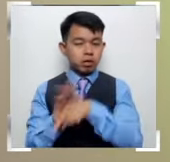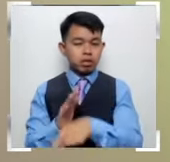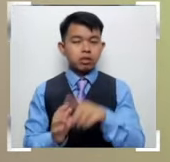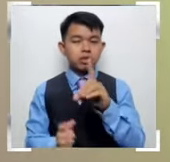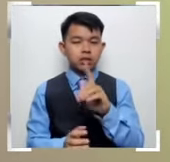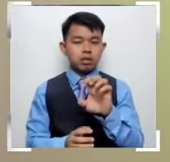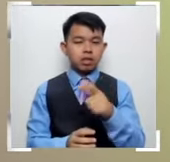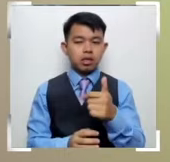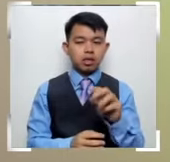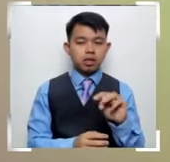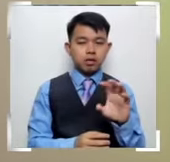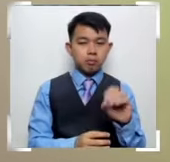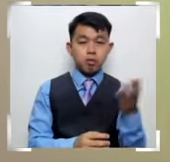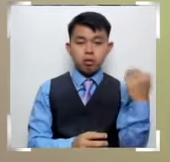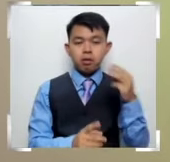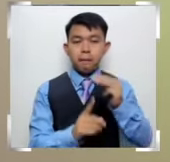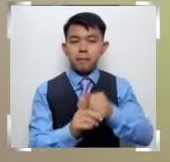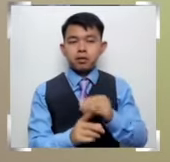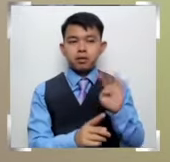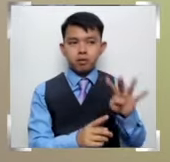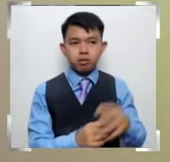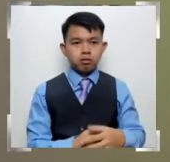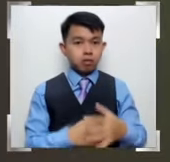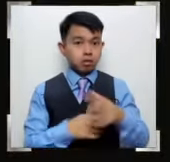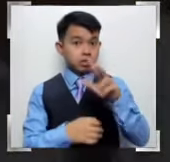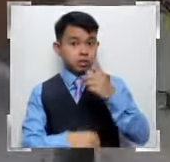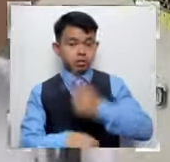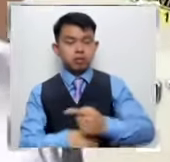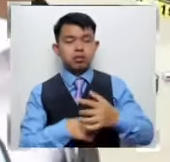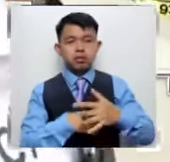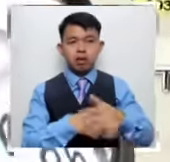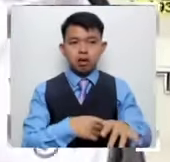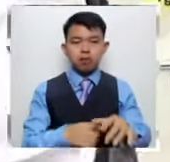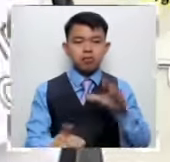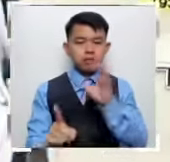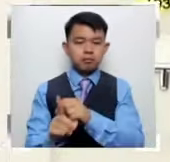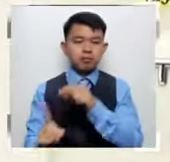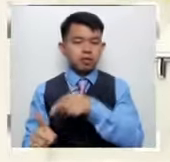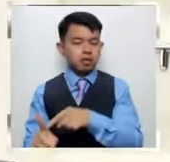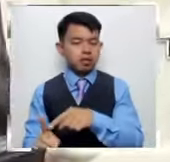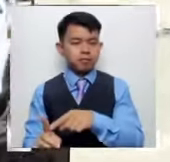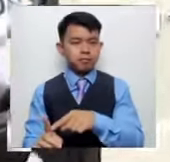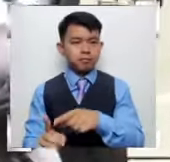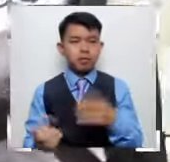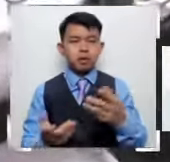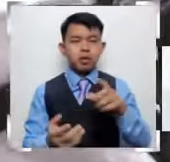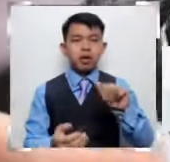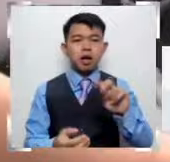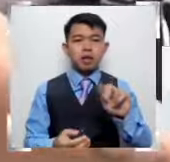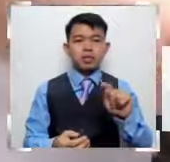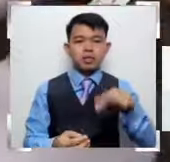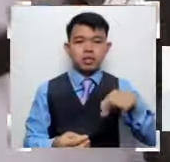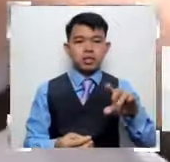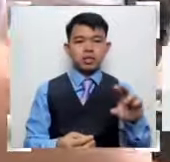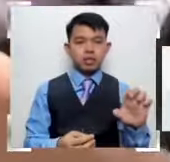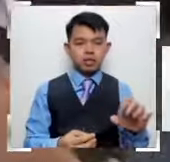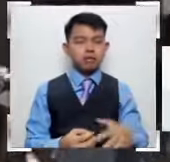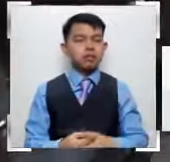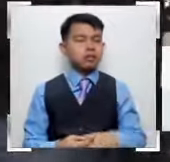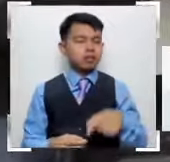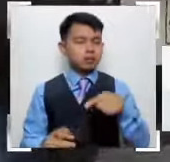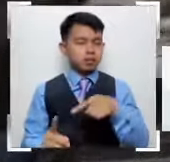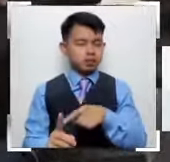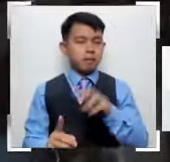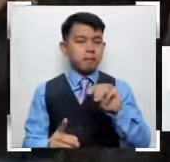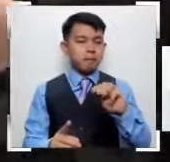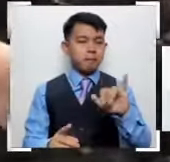araw matapos arestuhin ng NBI sa Barbaza, Antique, isinailalim na sa inquest proceeding sa Department of Justice si Miranda.